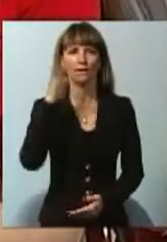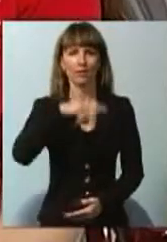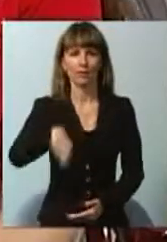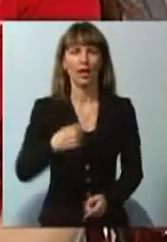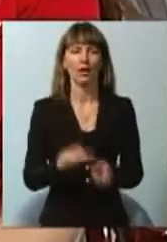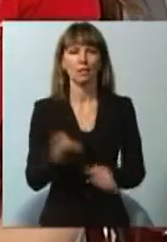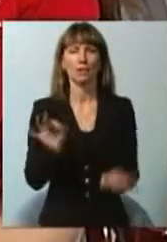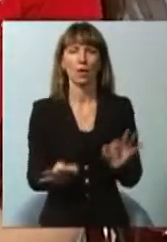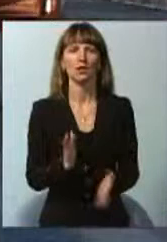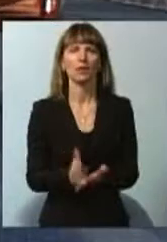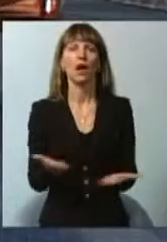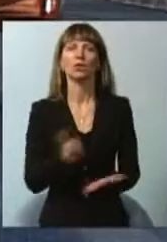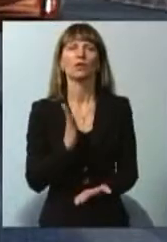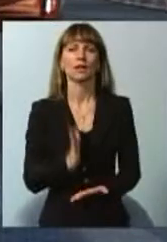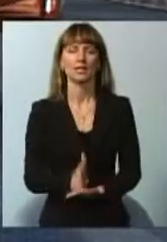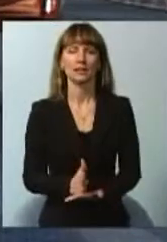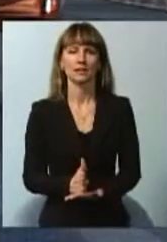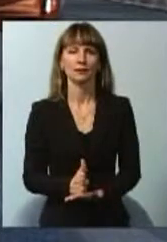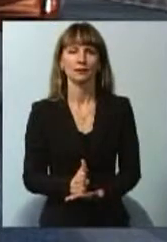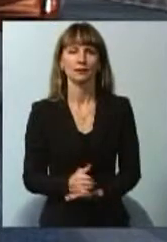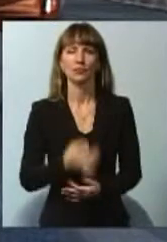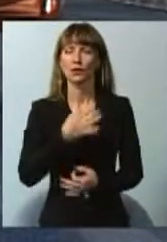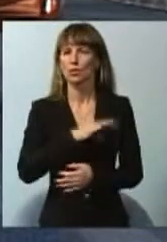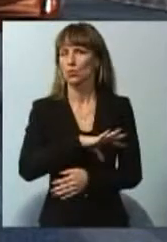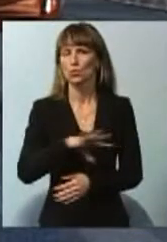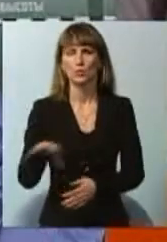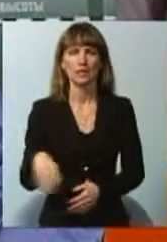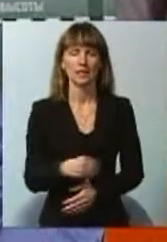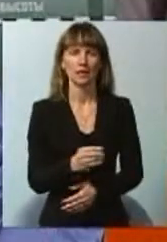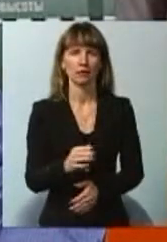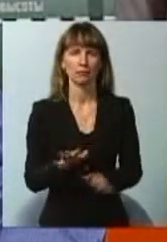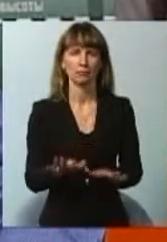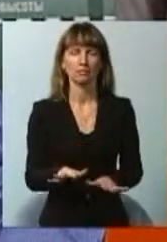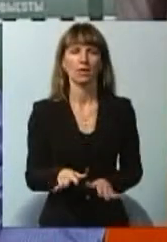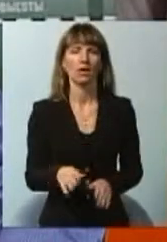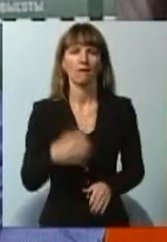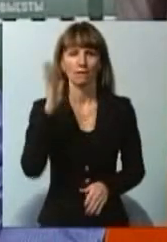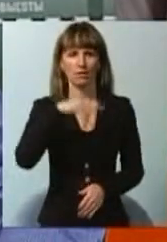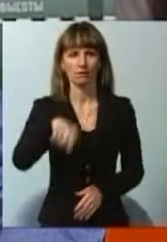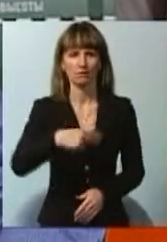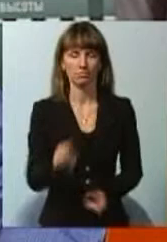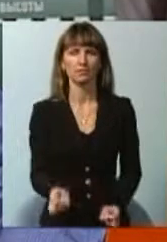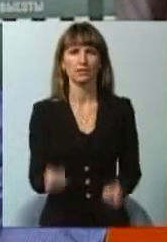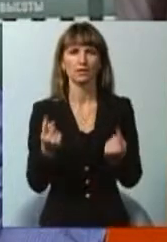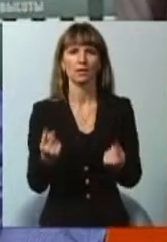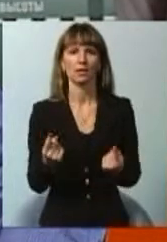також природні явище, котре відбувається в усіх майже водоймах. Так, водоверт виникає